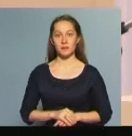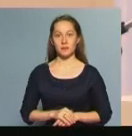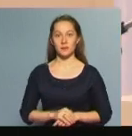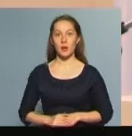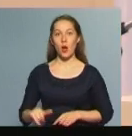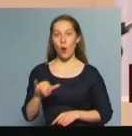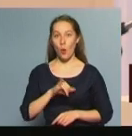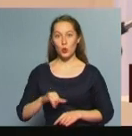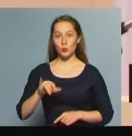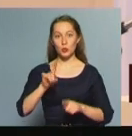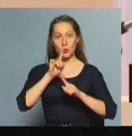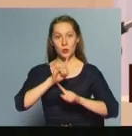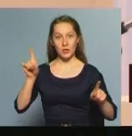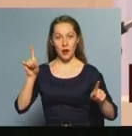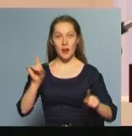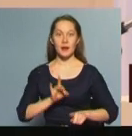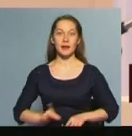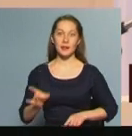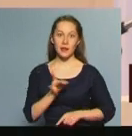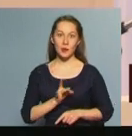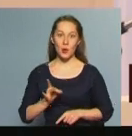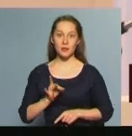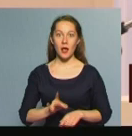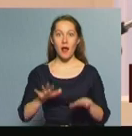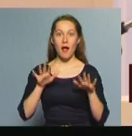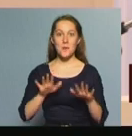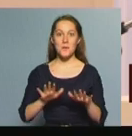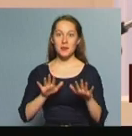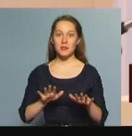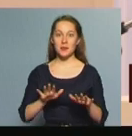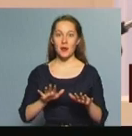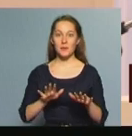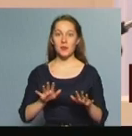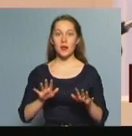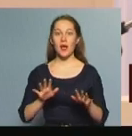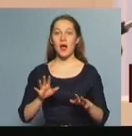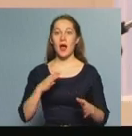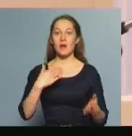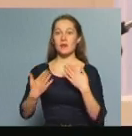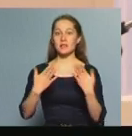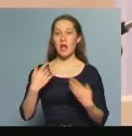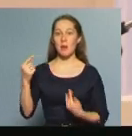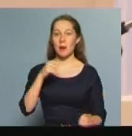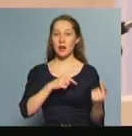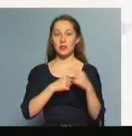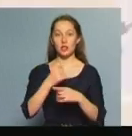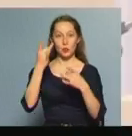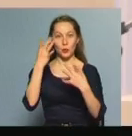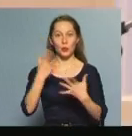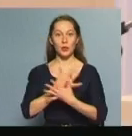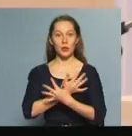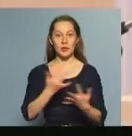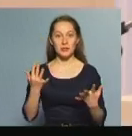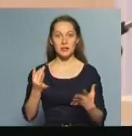Удмуртия – уникальный самобытный регион, место соприкосновения, взаимообогащения различных культур.